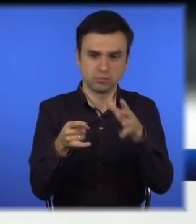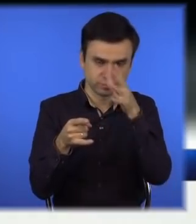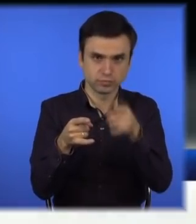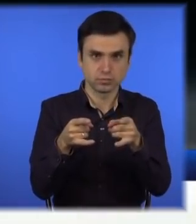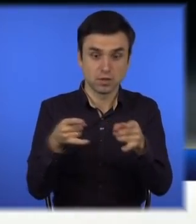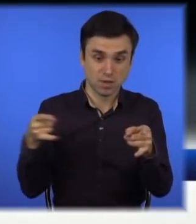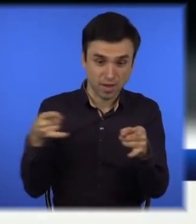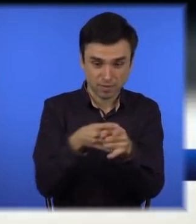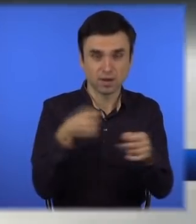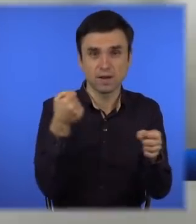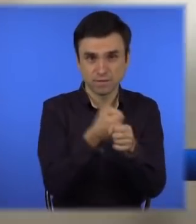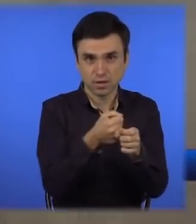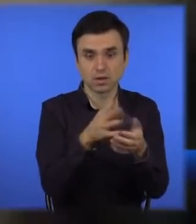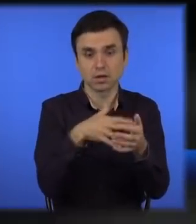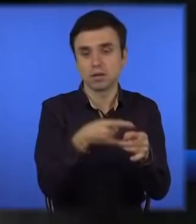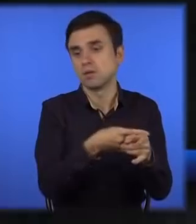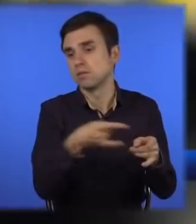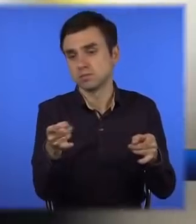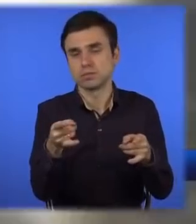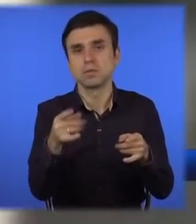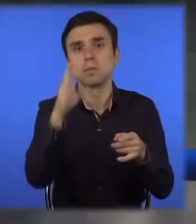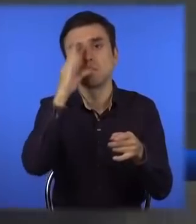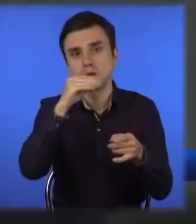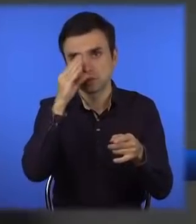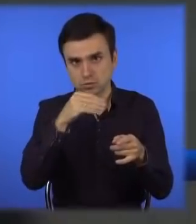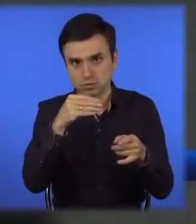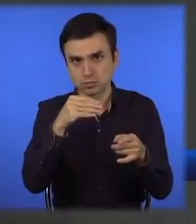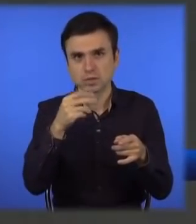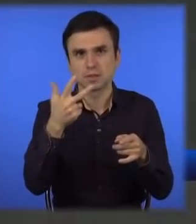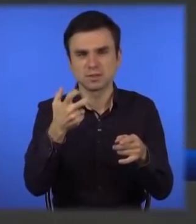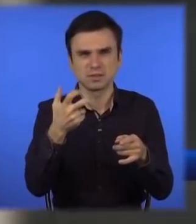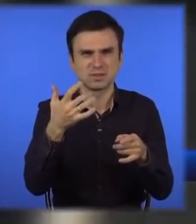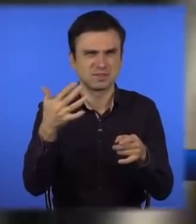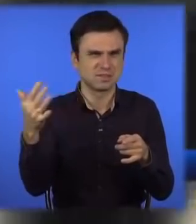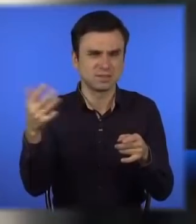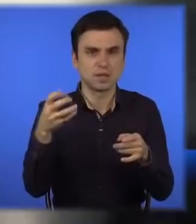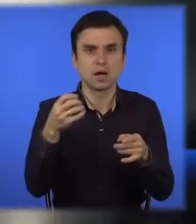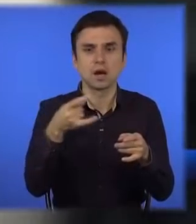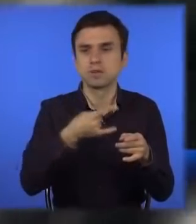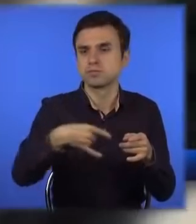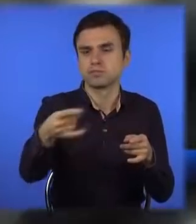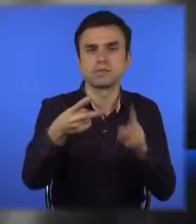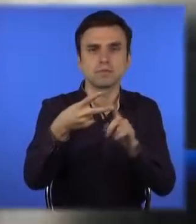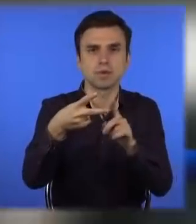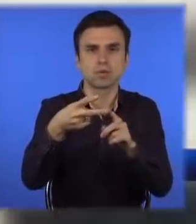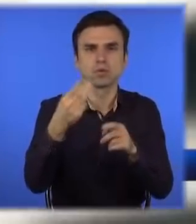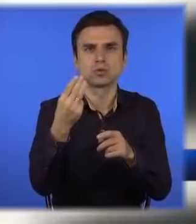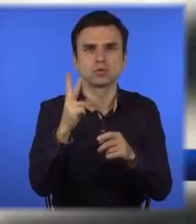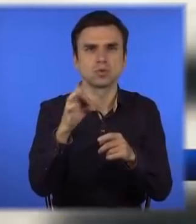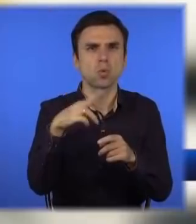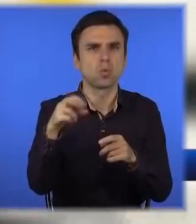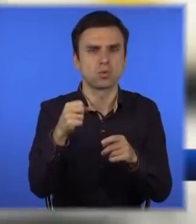бік об'їзної дороги, з невідомих причин не поступився шляхом. Патрульне авто відкинуло на маршрутне таксі